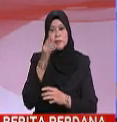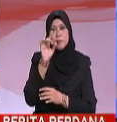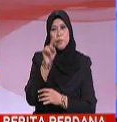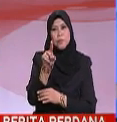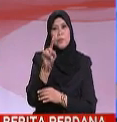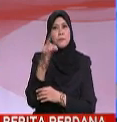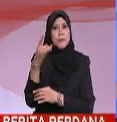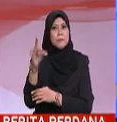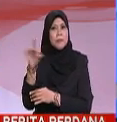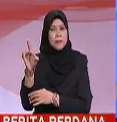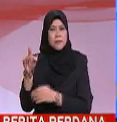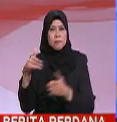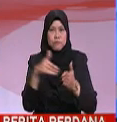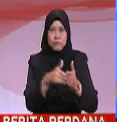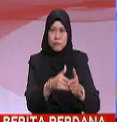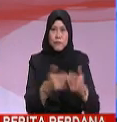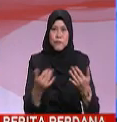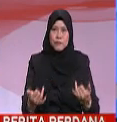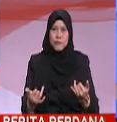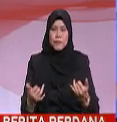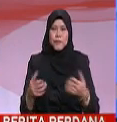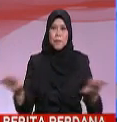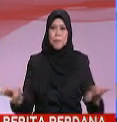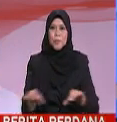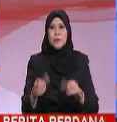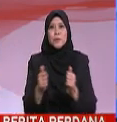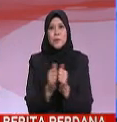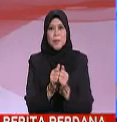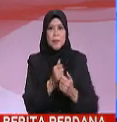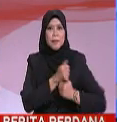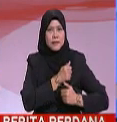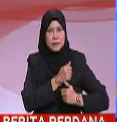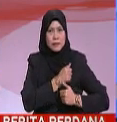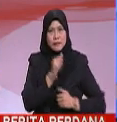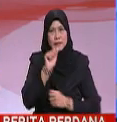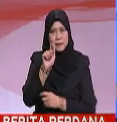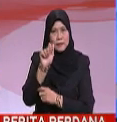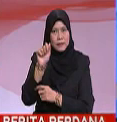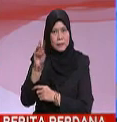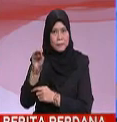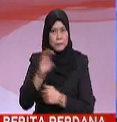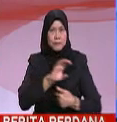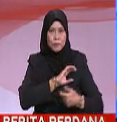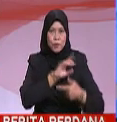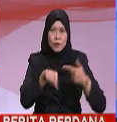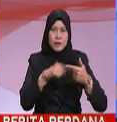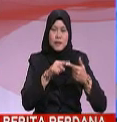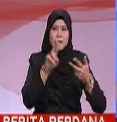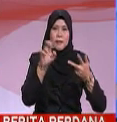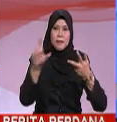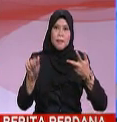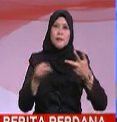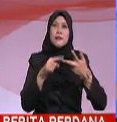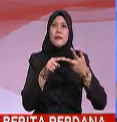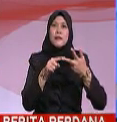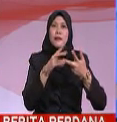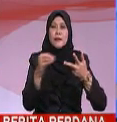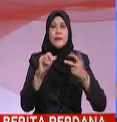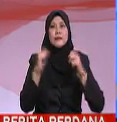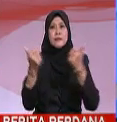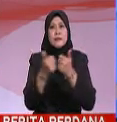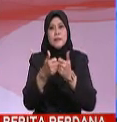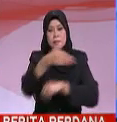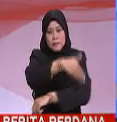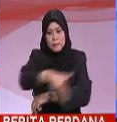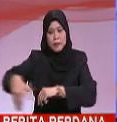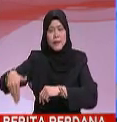118 sekatan jalan raya yang dilaksanakan bersama Angkatan Tentera Malaysia ATM, PDRM, Rela dan Agensi Keselamatan